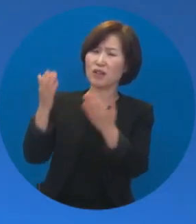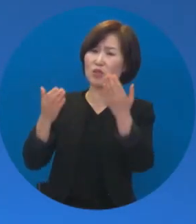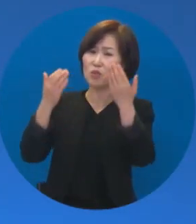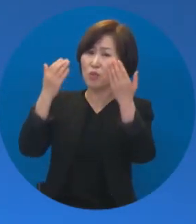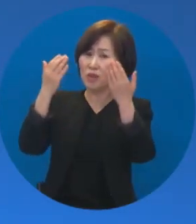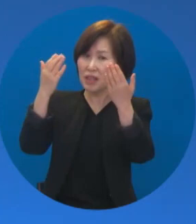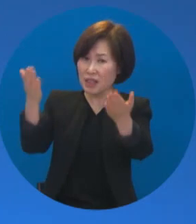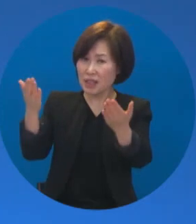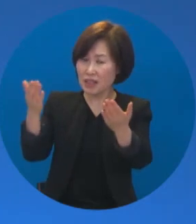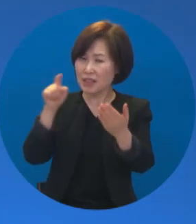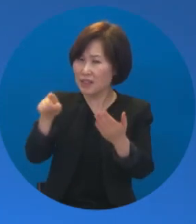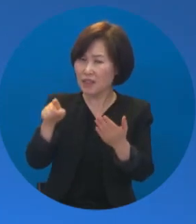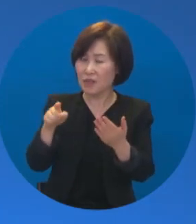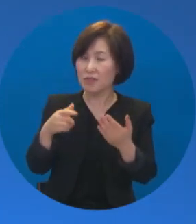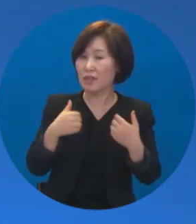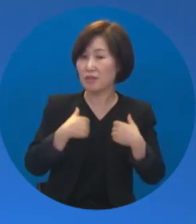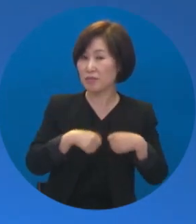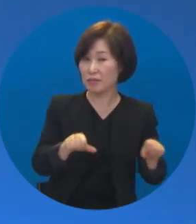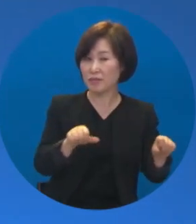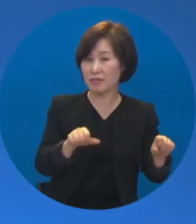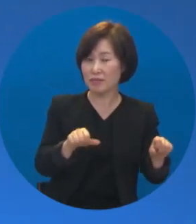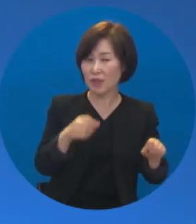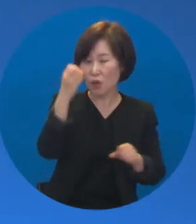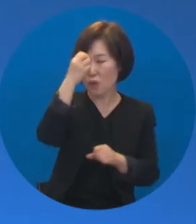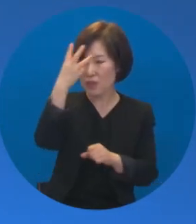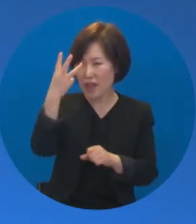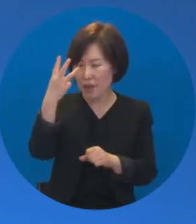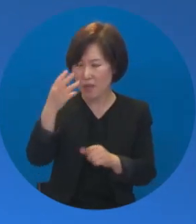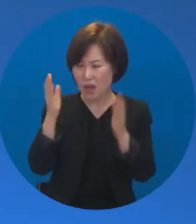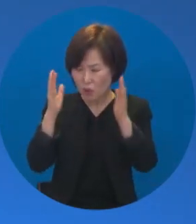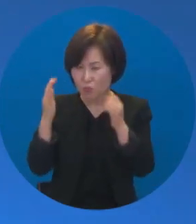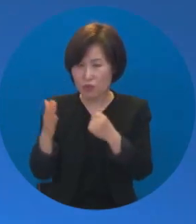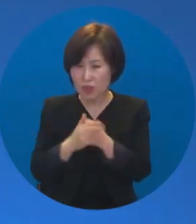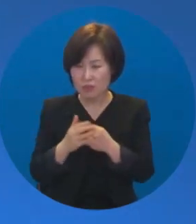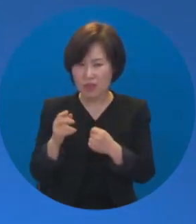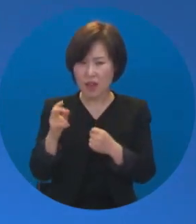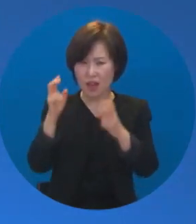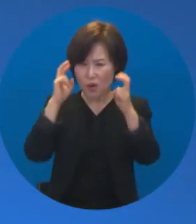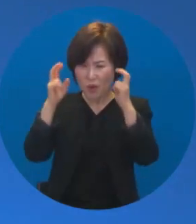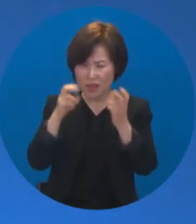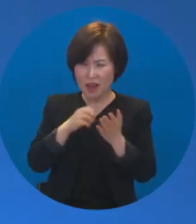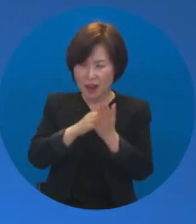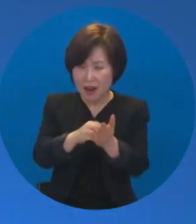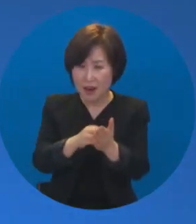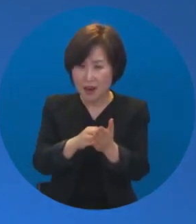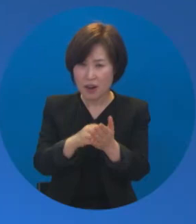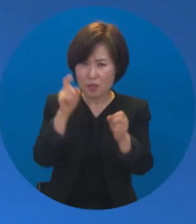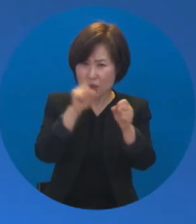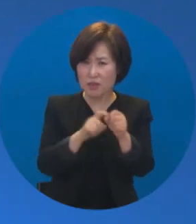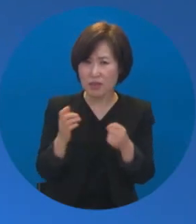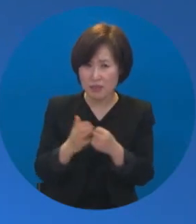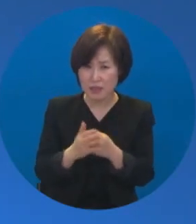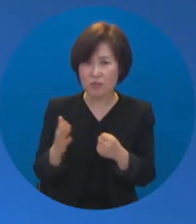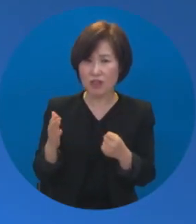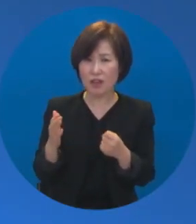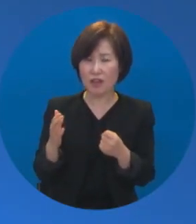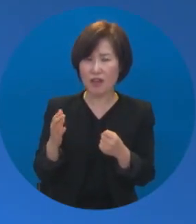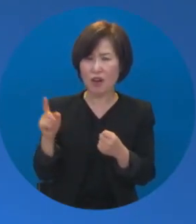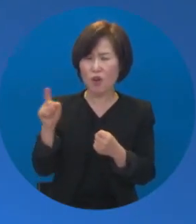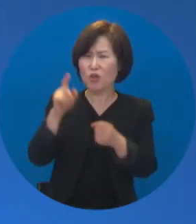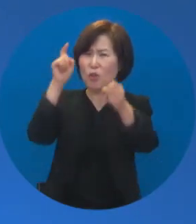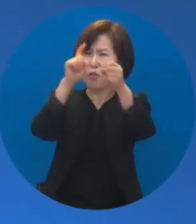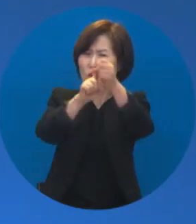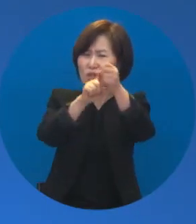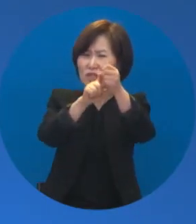일상의 삶을 포기합니다. 고3이 되어서 공부를 해야 되기 때문에, 내가 어떤 회사에 들어가야 하기 때문에, 어떤